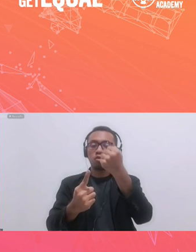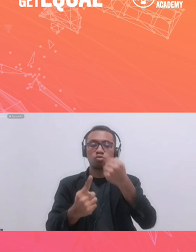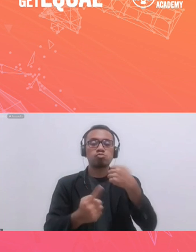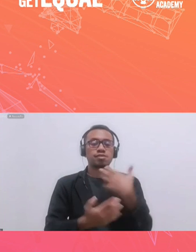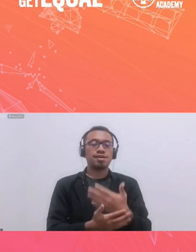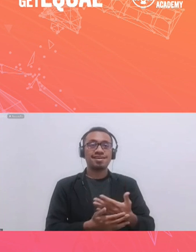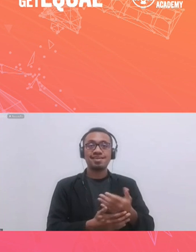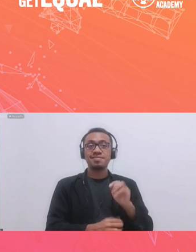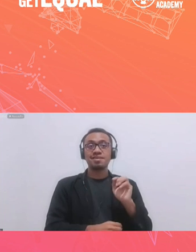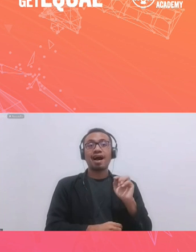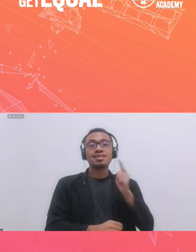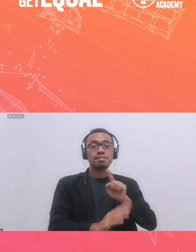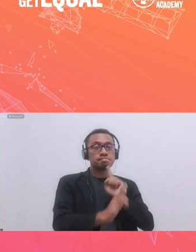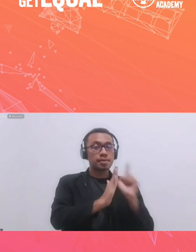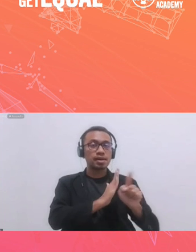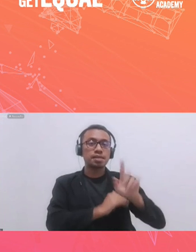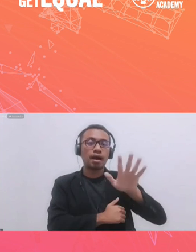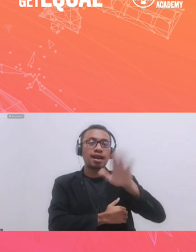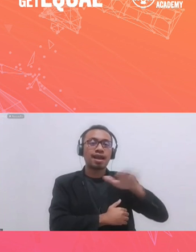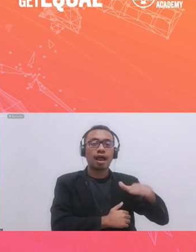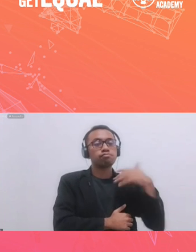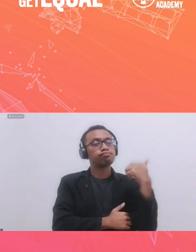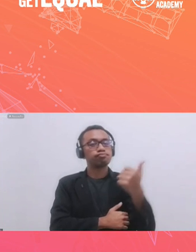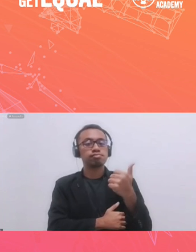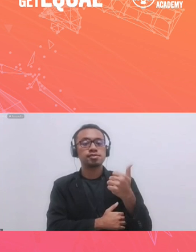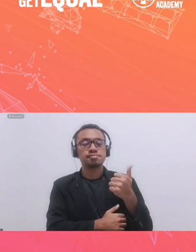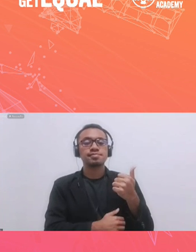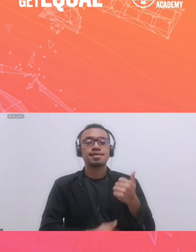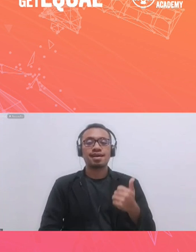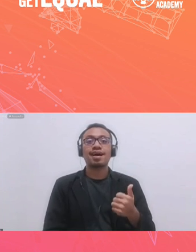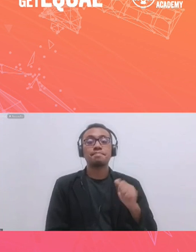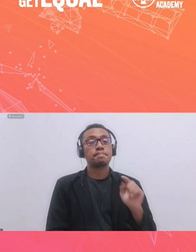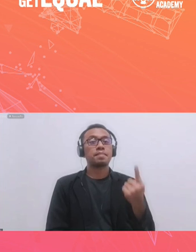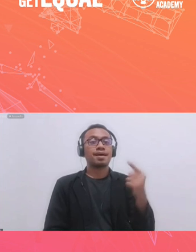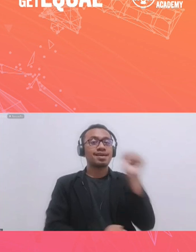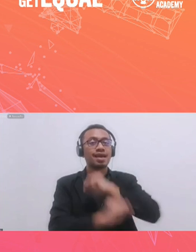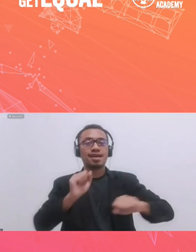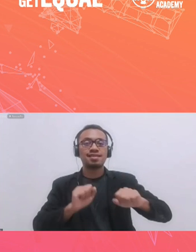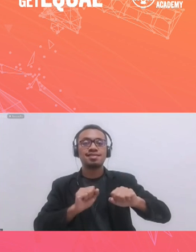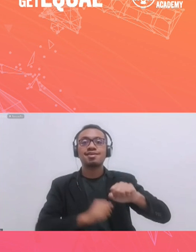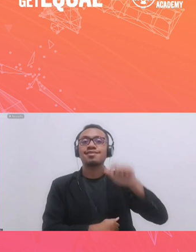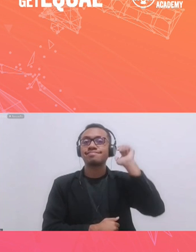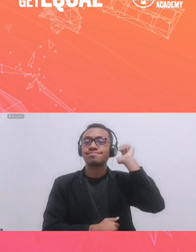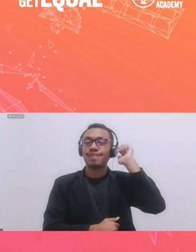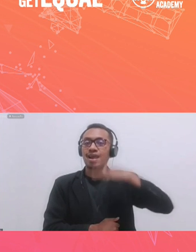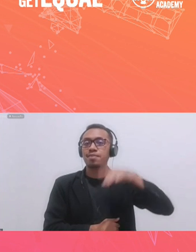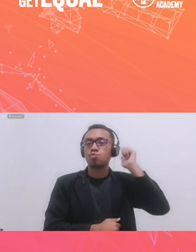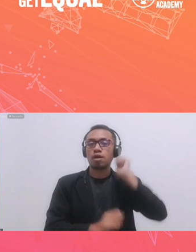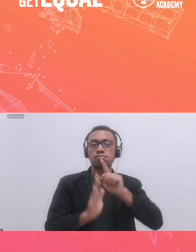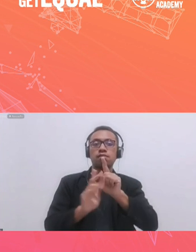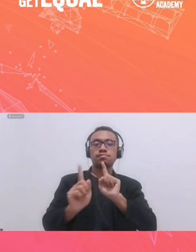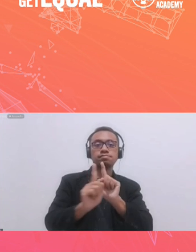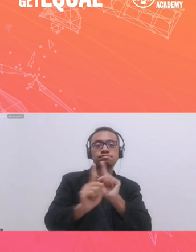5 anak perempuan hebat mulai dari awal kegiatan Girls Takeover hingga hari ini akan menjadi dasar tindak lanjut untuk